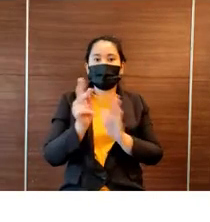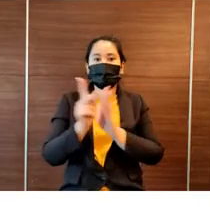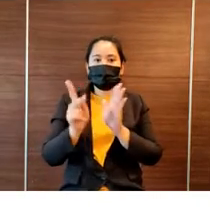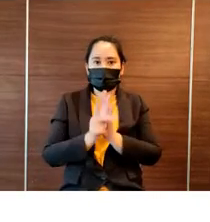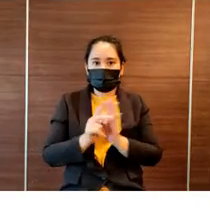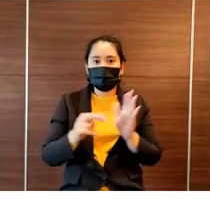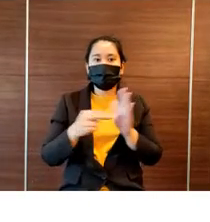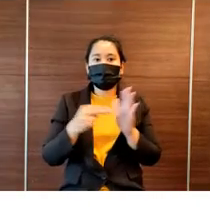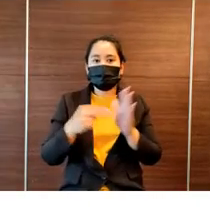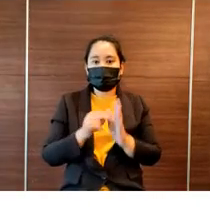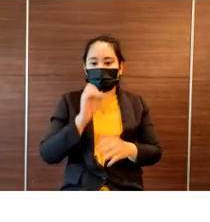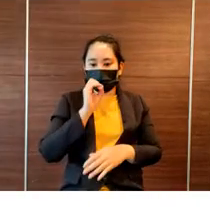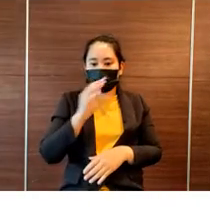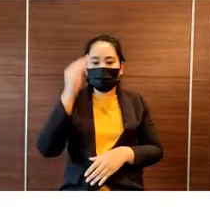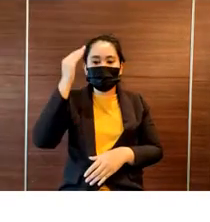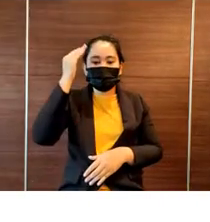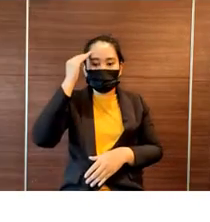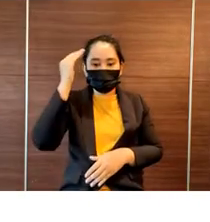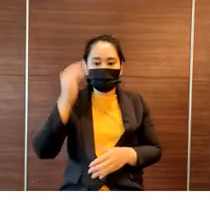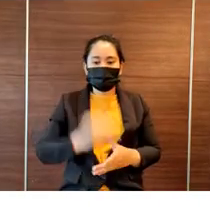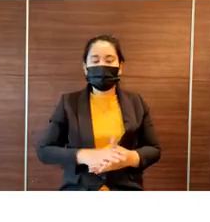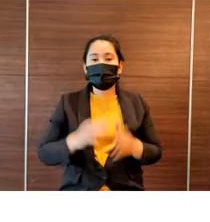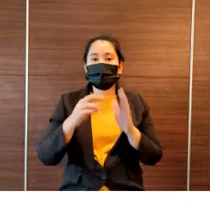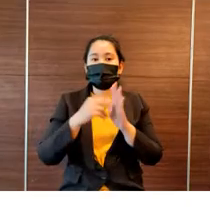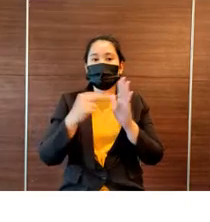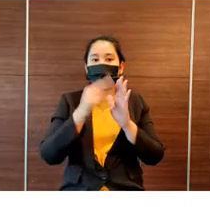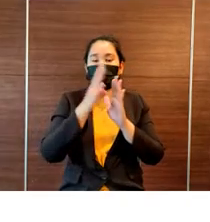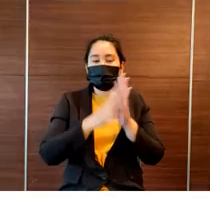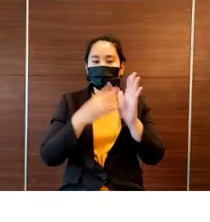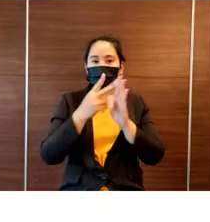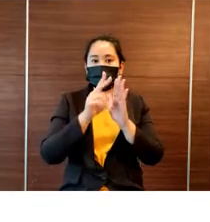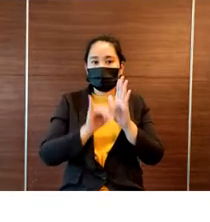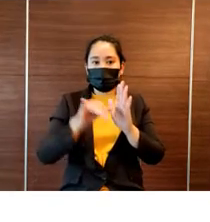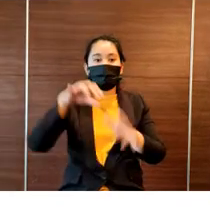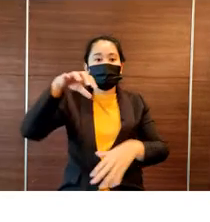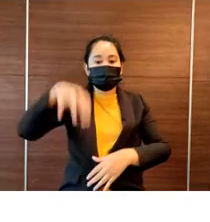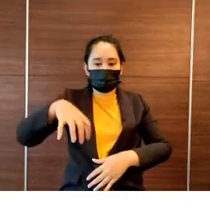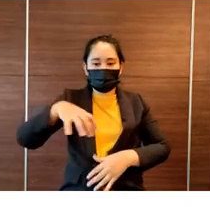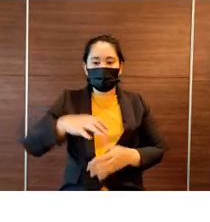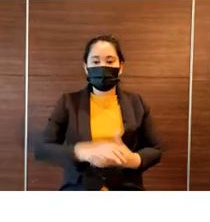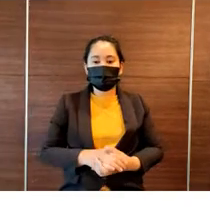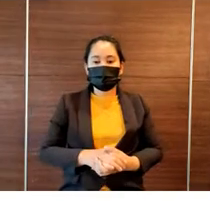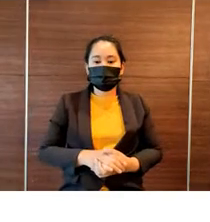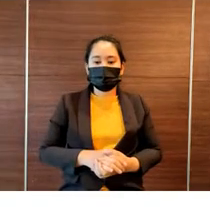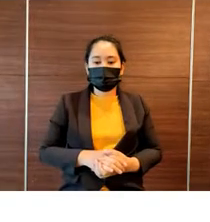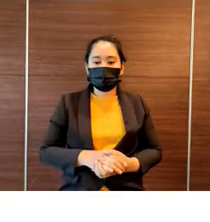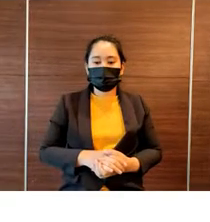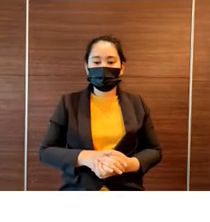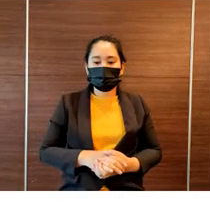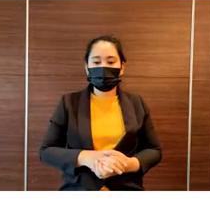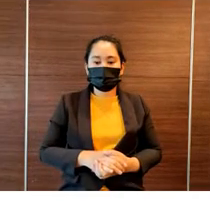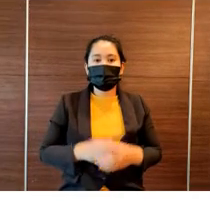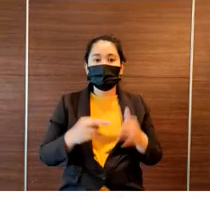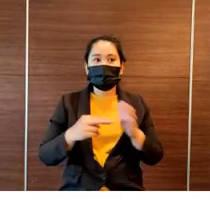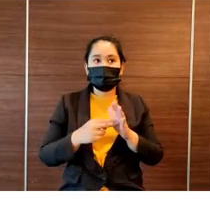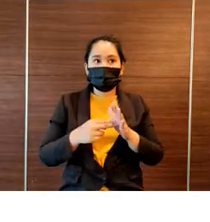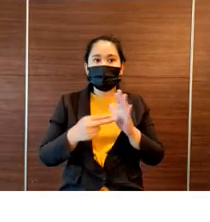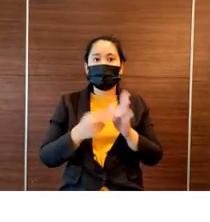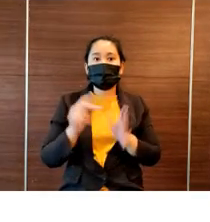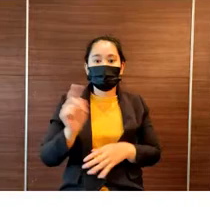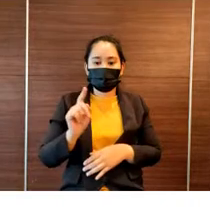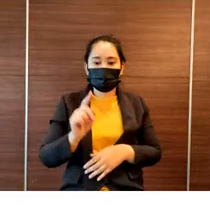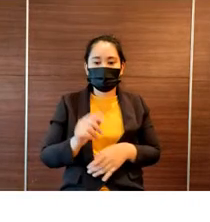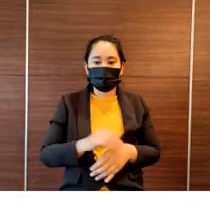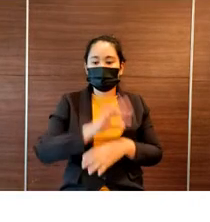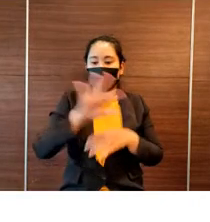ประตูในเรื่องของในเรื่องของนโยบายองค์กรนะคะแต่เชื่อไหมว่าเปิดแค่นโยบายองค์กรไม่ได้หมายความว่าคนทั้งองค์ก